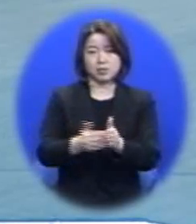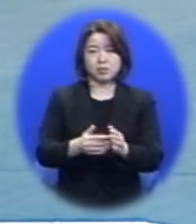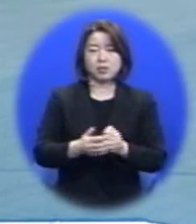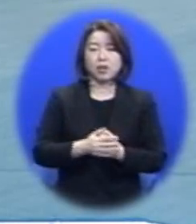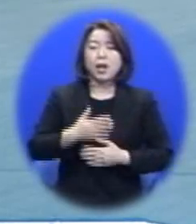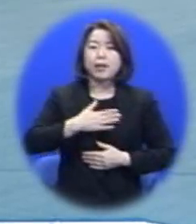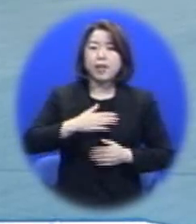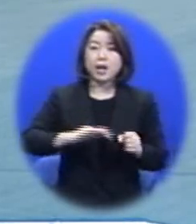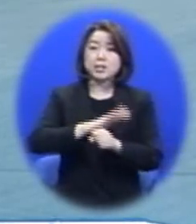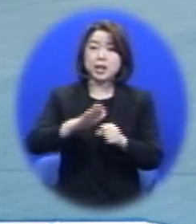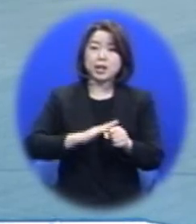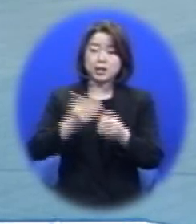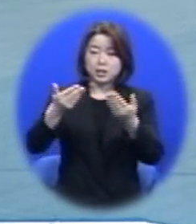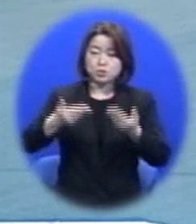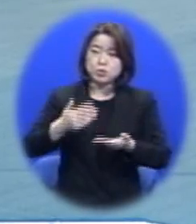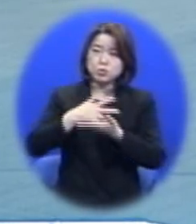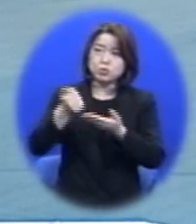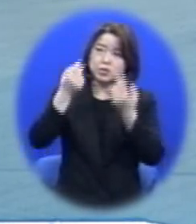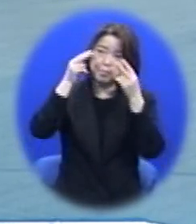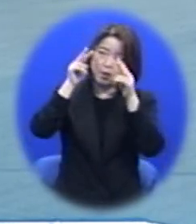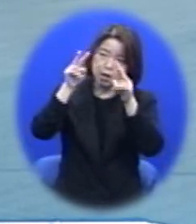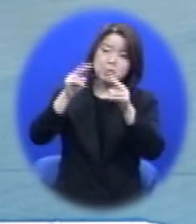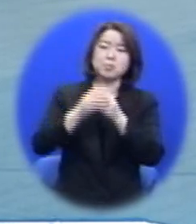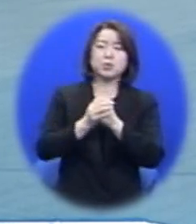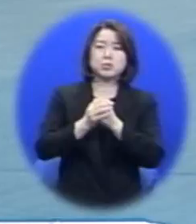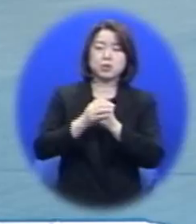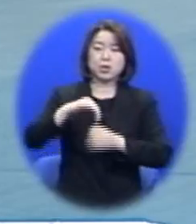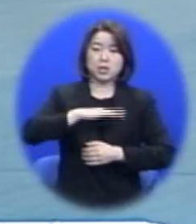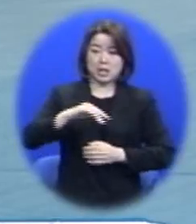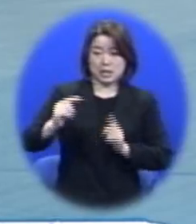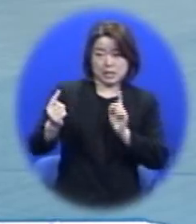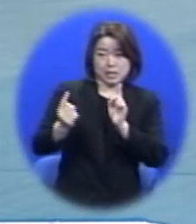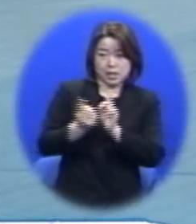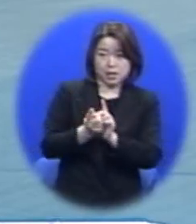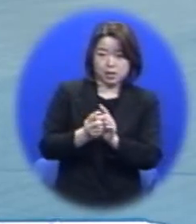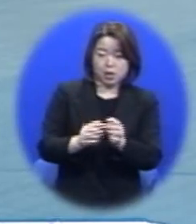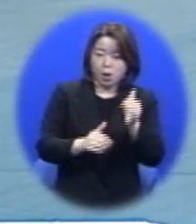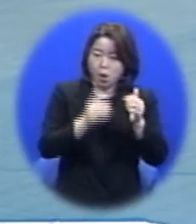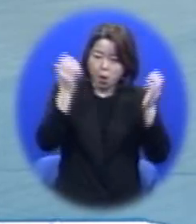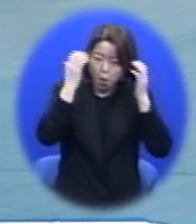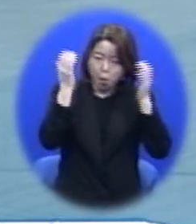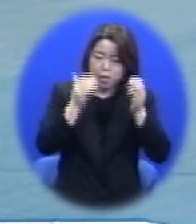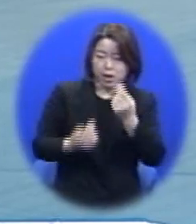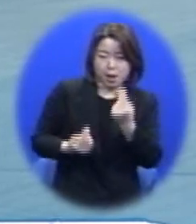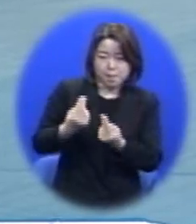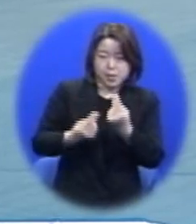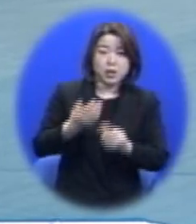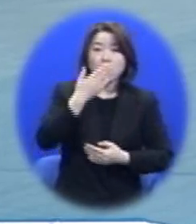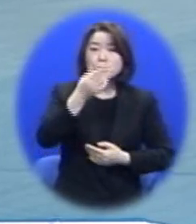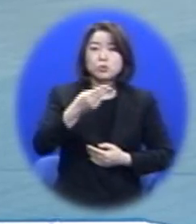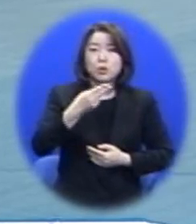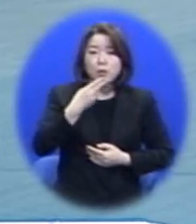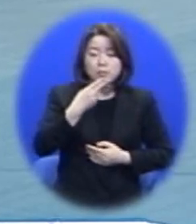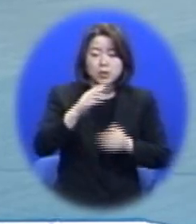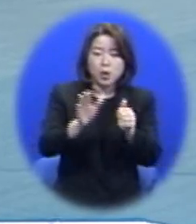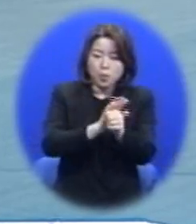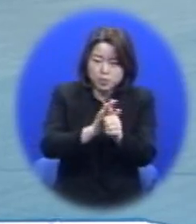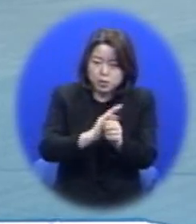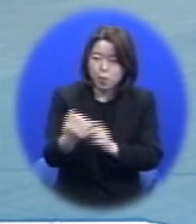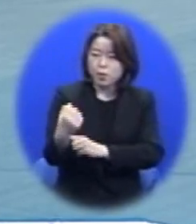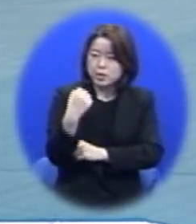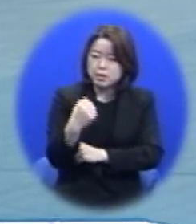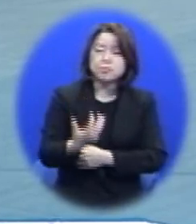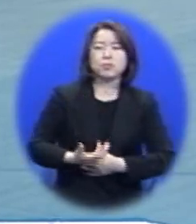나를 사랑하신 주님을 바라보면서 그들에게 닥치는 고난과 비교할 수 없는 은혜를, 위로를, 힘을 얻을 수